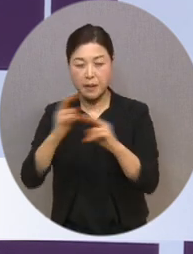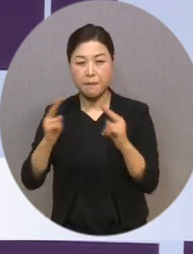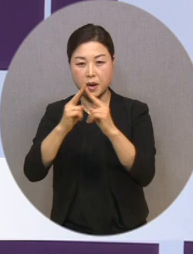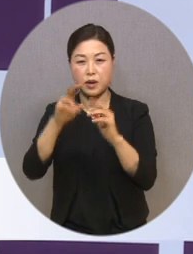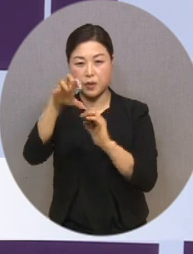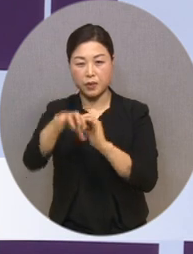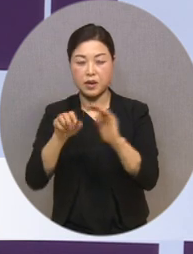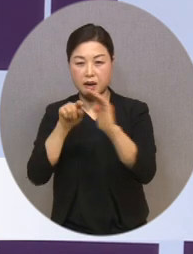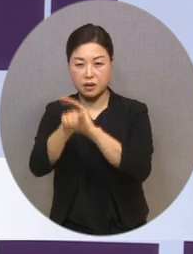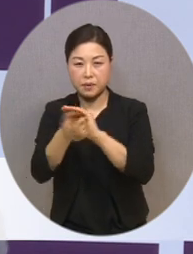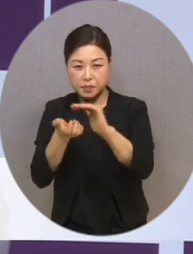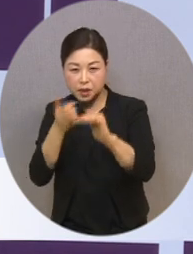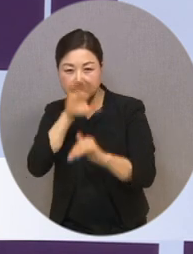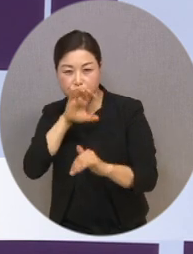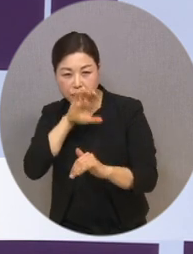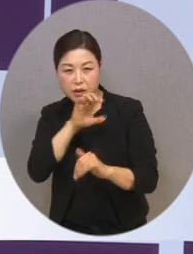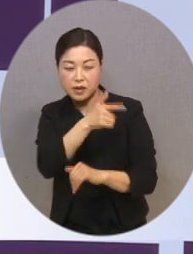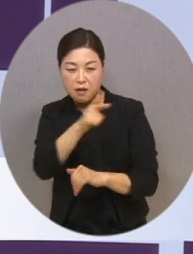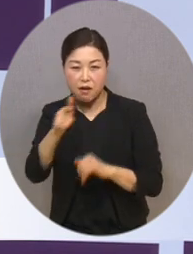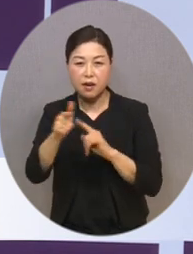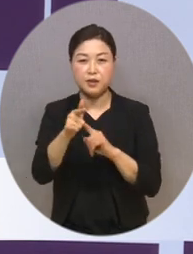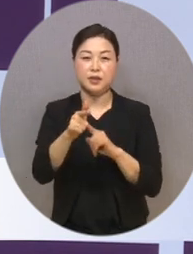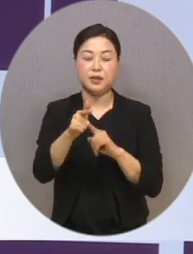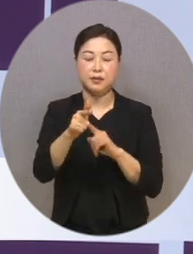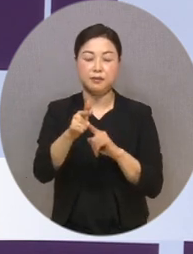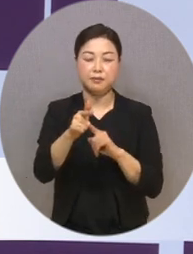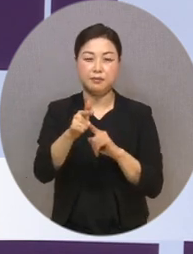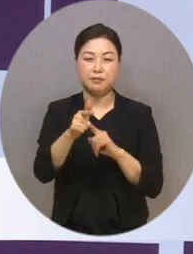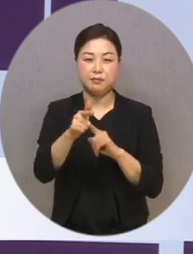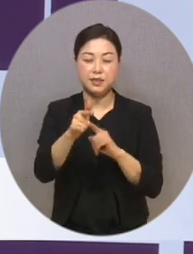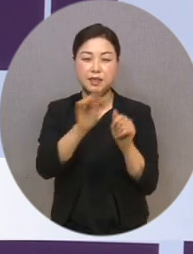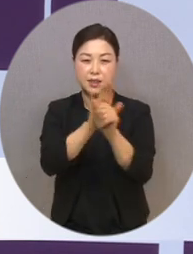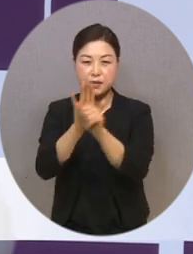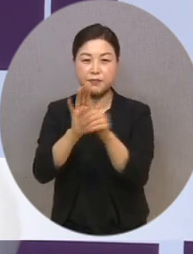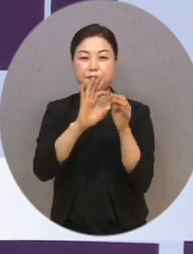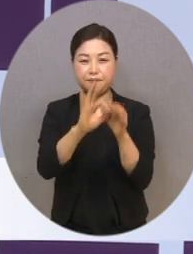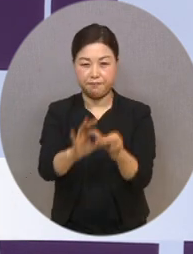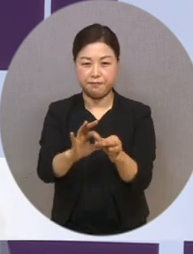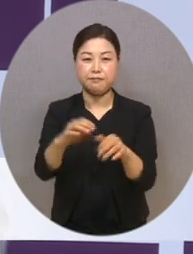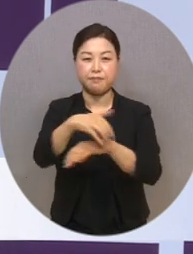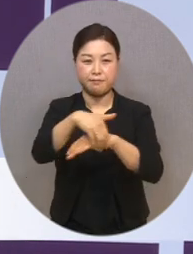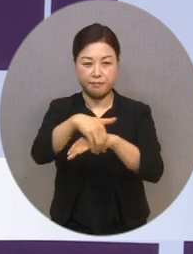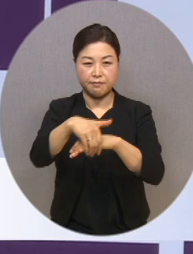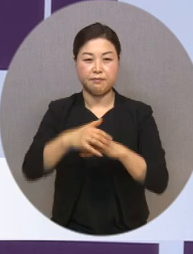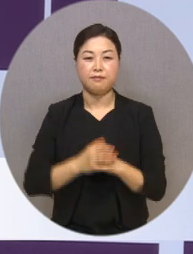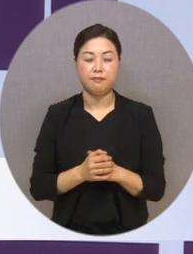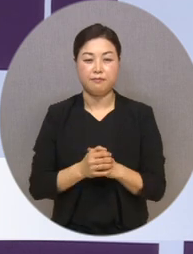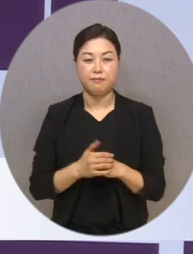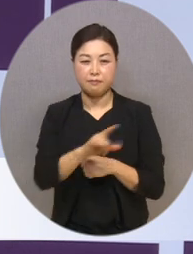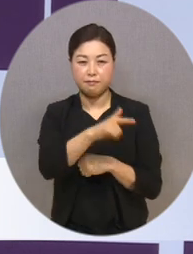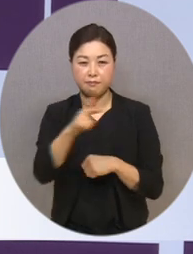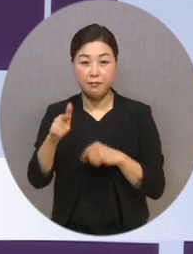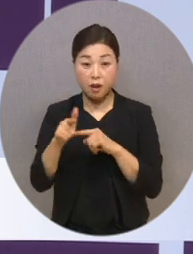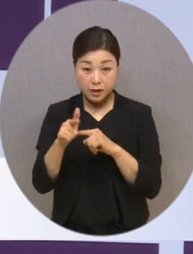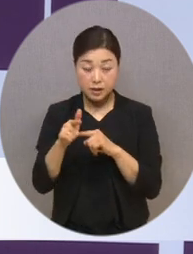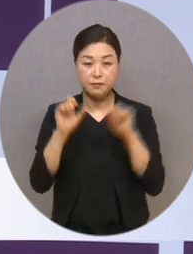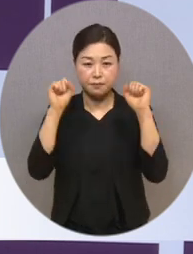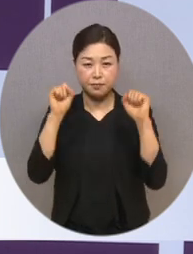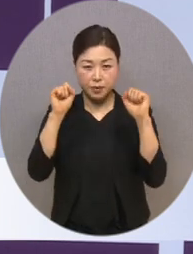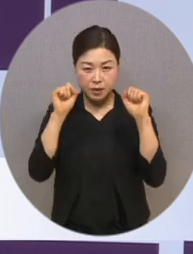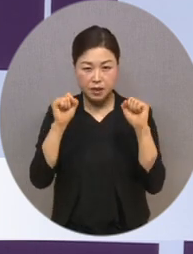현지 사전훈련 등 이런 여러 가지 부분들을 저희가 지원할 예정이고요. 이 다양한 이런 스포츠 의학